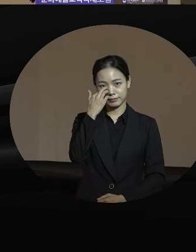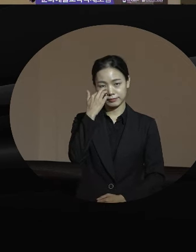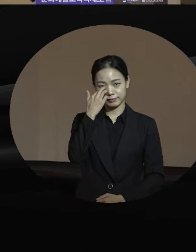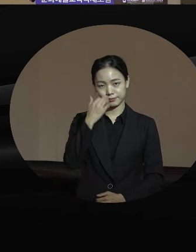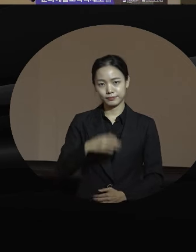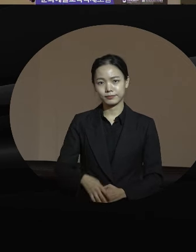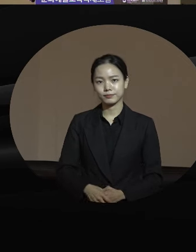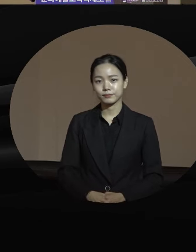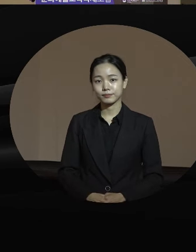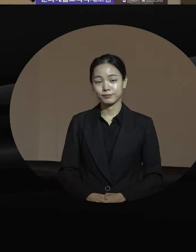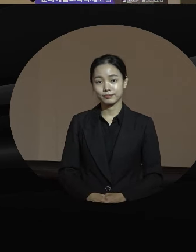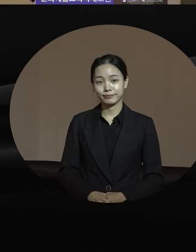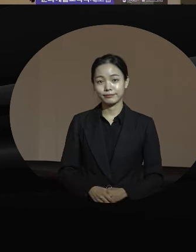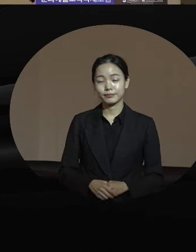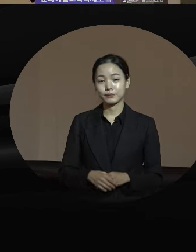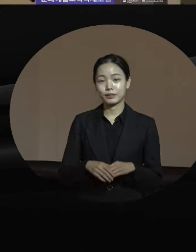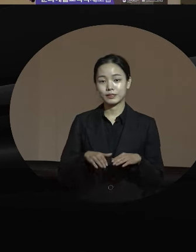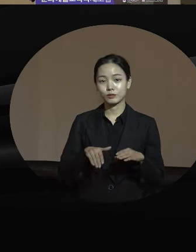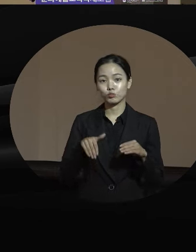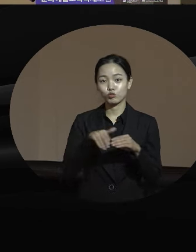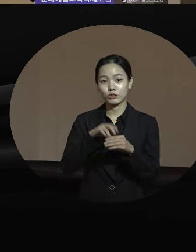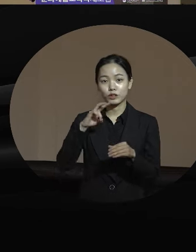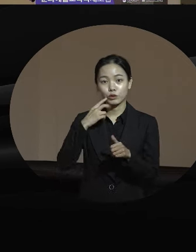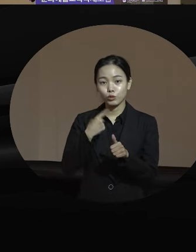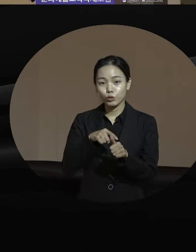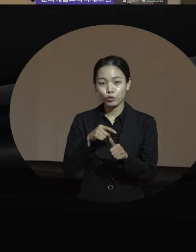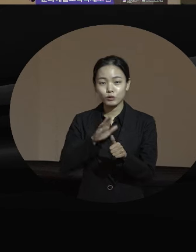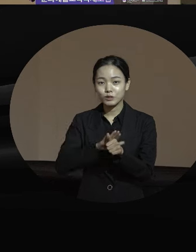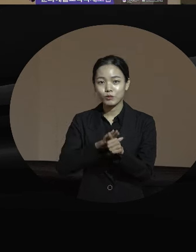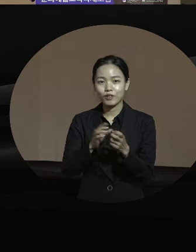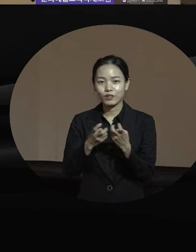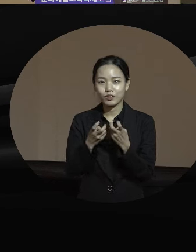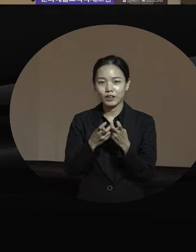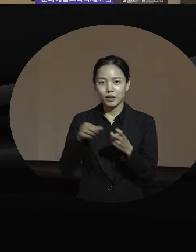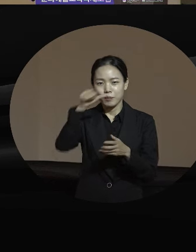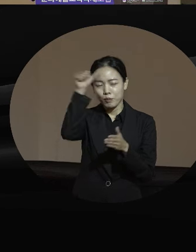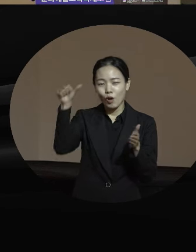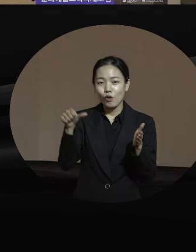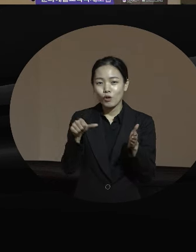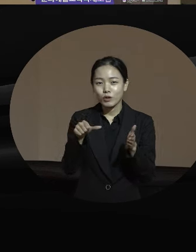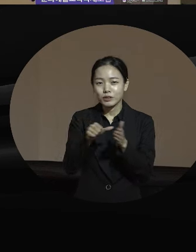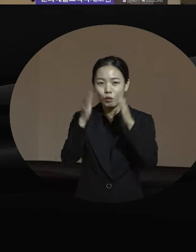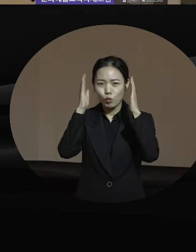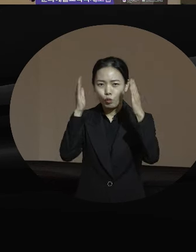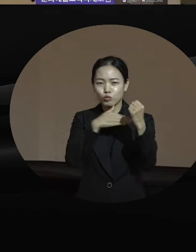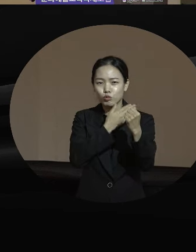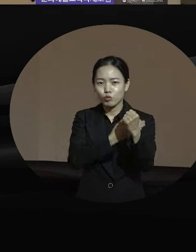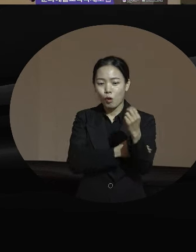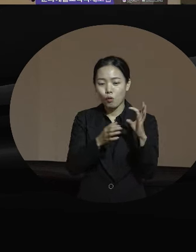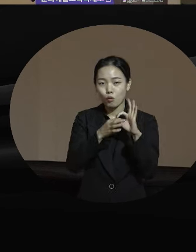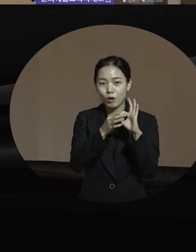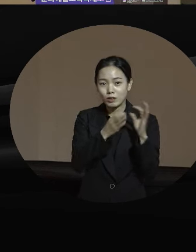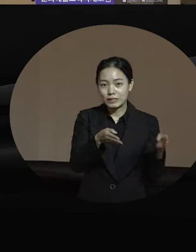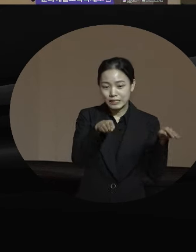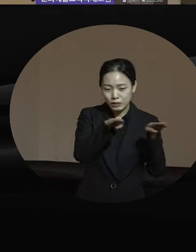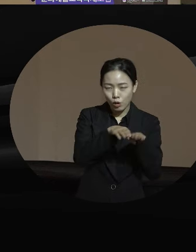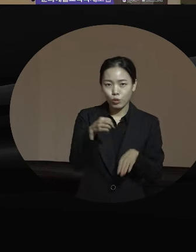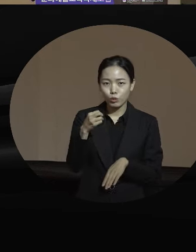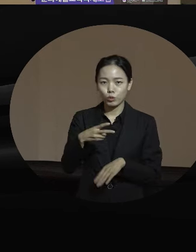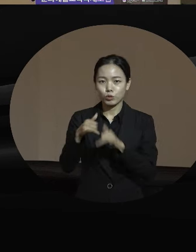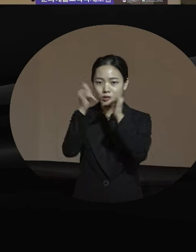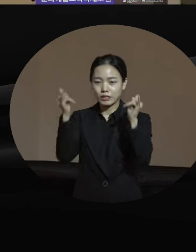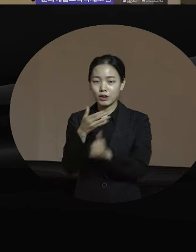그래서 사회문화예술교육 지원 방안 중에 하나로 청소년 수련관이나 평생학습관과 같은 생활기반시설이나 사회복지시설 등과